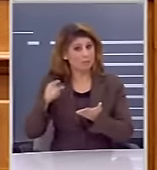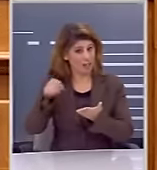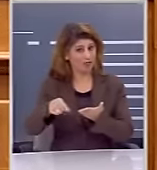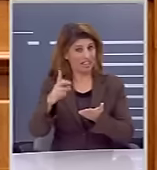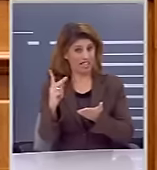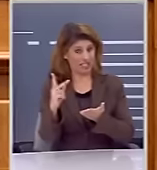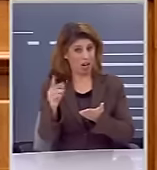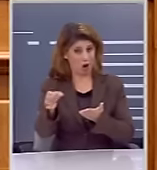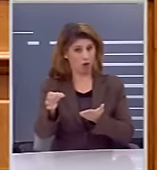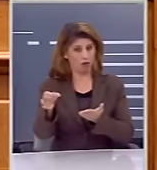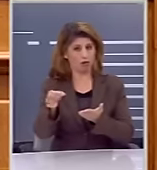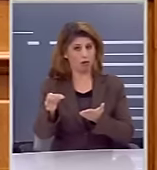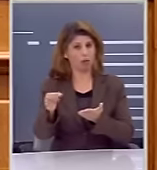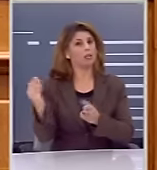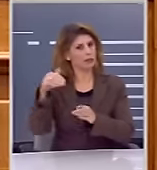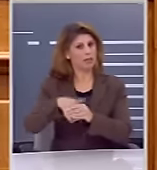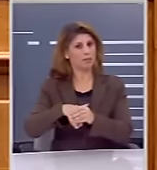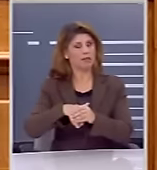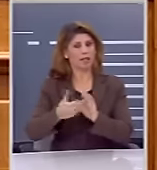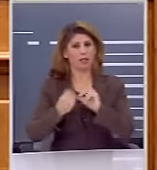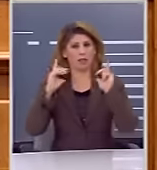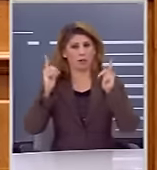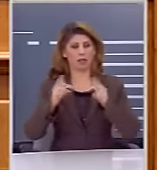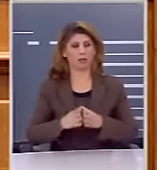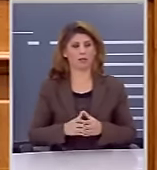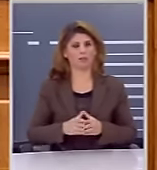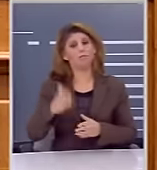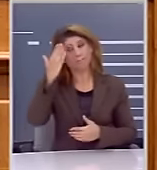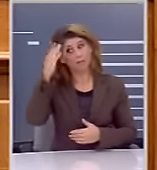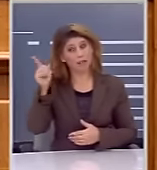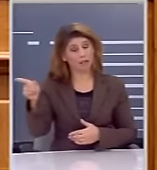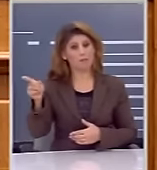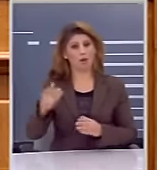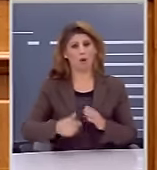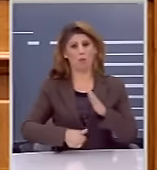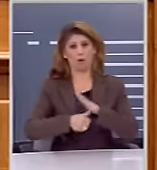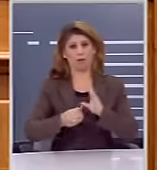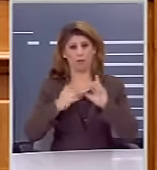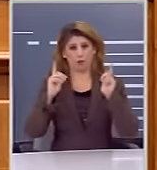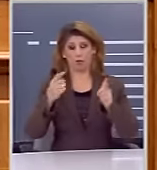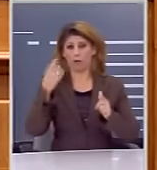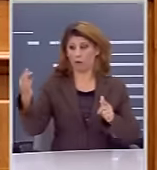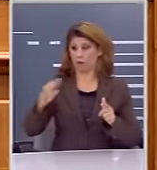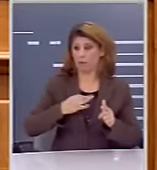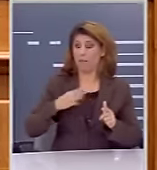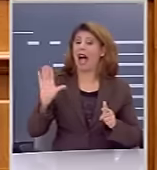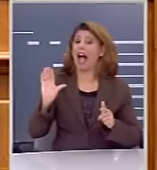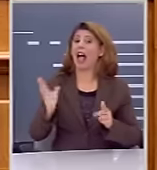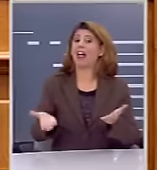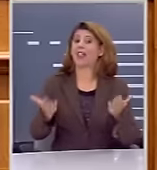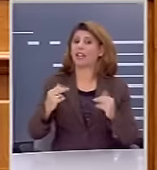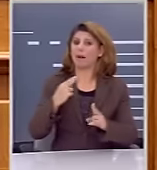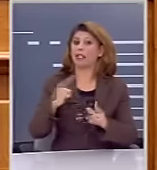να συμμετέχει η αξιωματική αντιπολίτευση. Προς τιμήν του πρόεδρου της Νέας Δημοκρατίας μου είπε ότι αν δεν είναι επίσημη συνεδρίαση